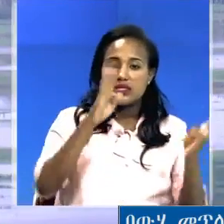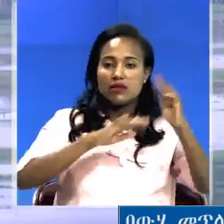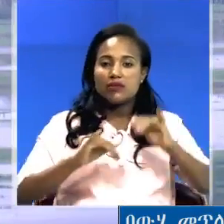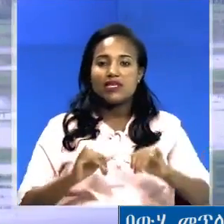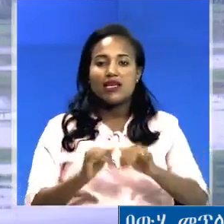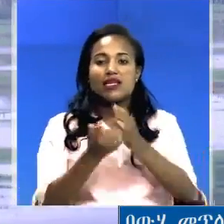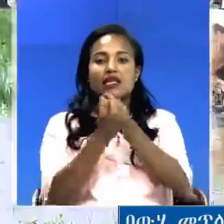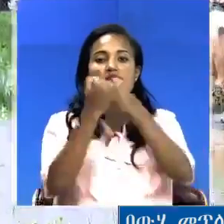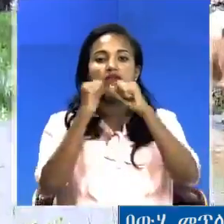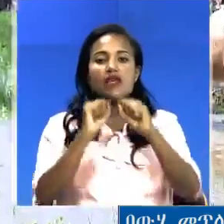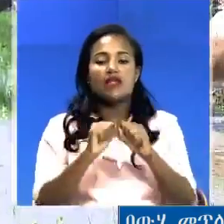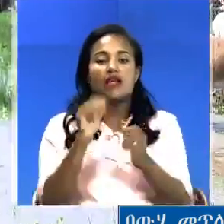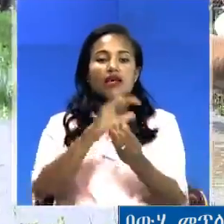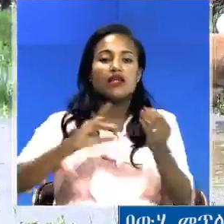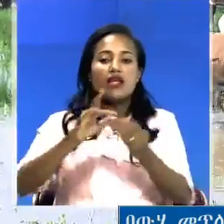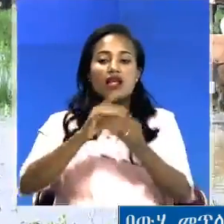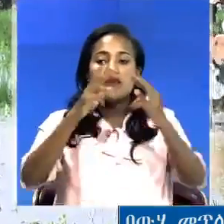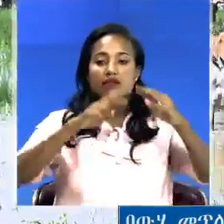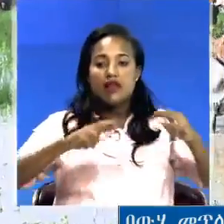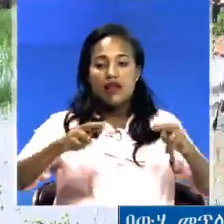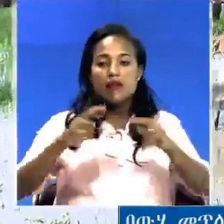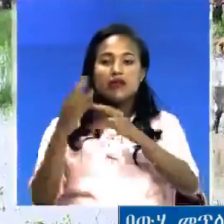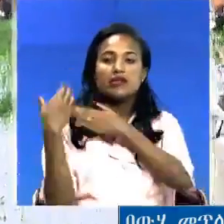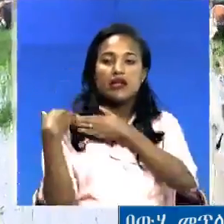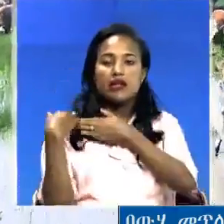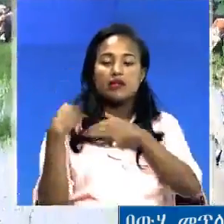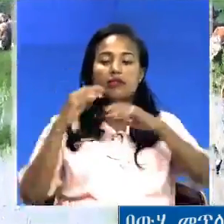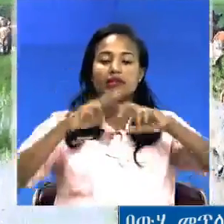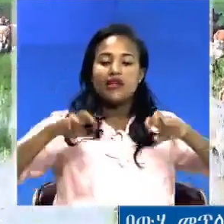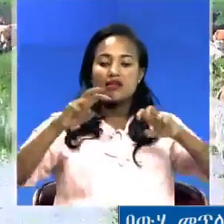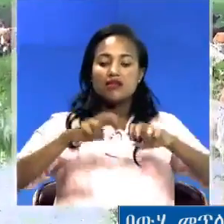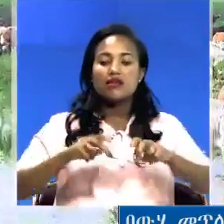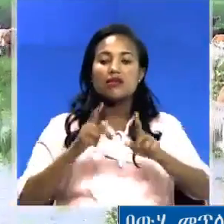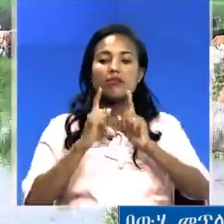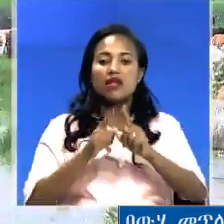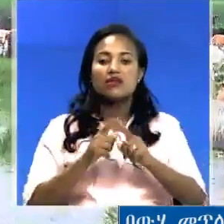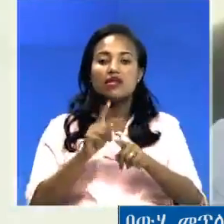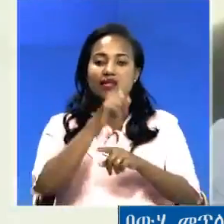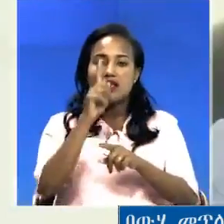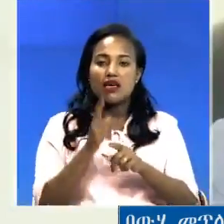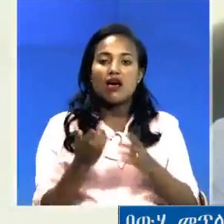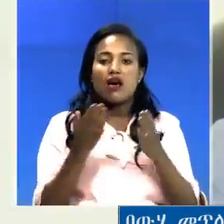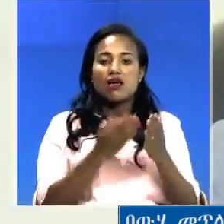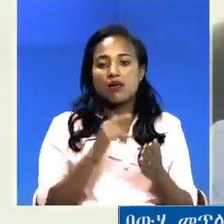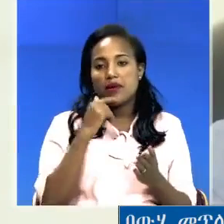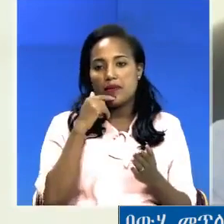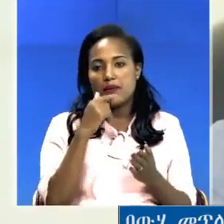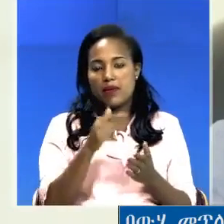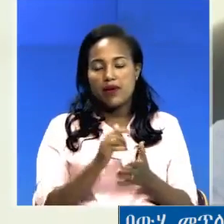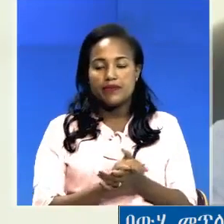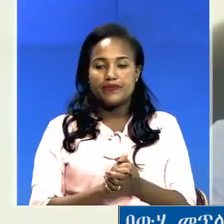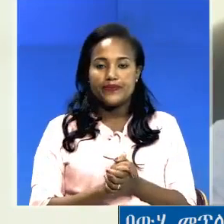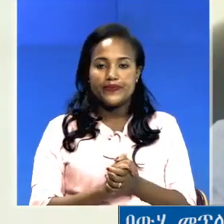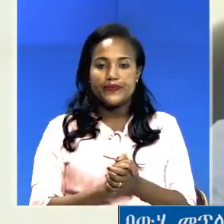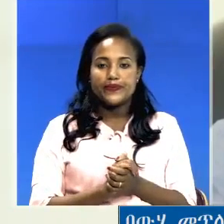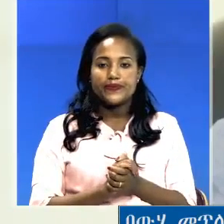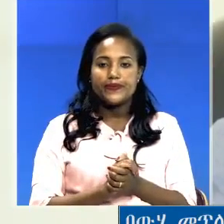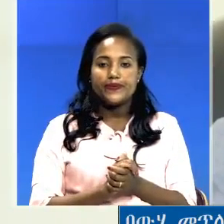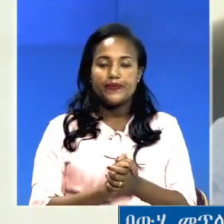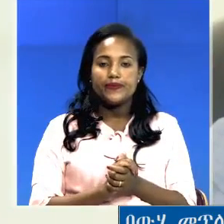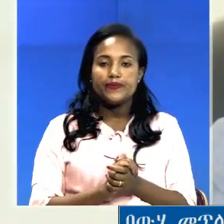ለመፍታት ለክልልና ለፌደራል ባለስልጣናት በጥናት እንዲመለስ ጥያቄ አቅርበናል ብለዋል ምክትል አስተዳዳሪው አቶ አለባቸው